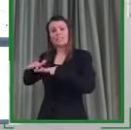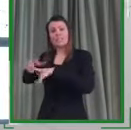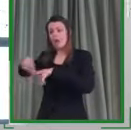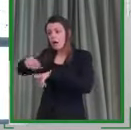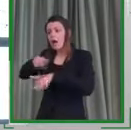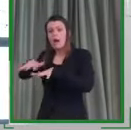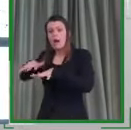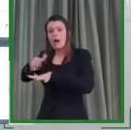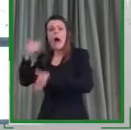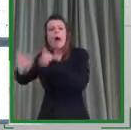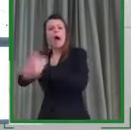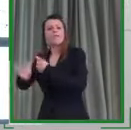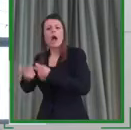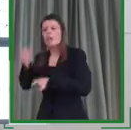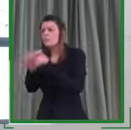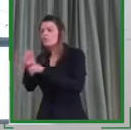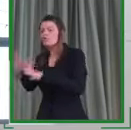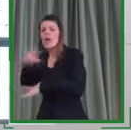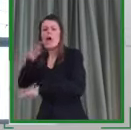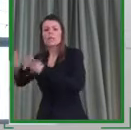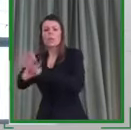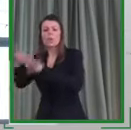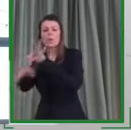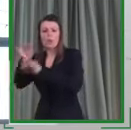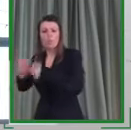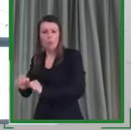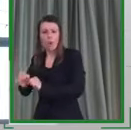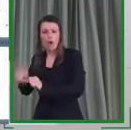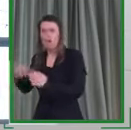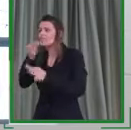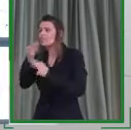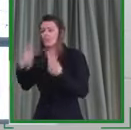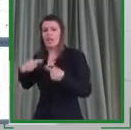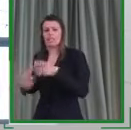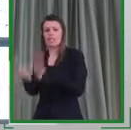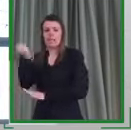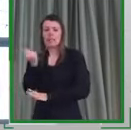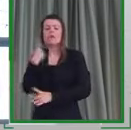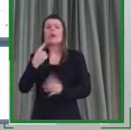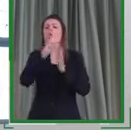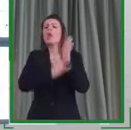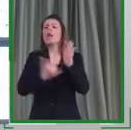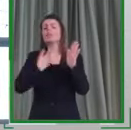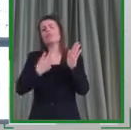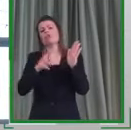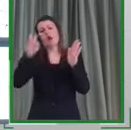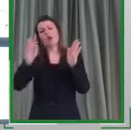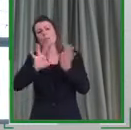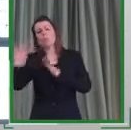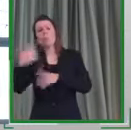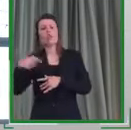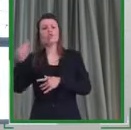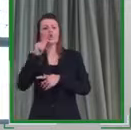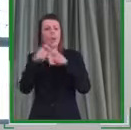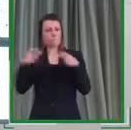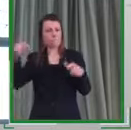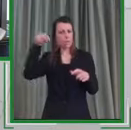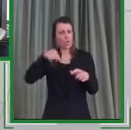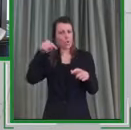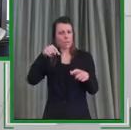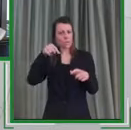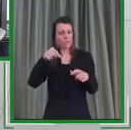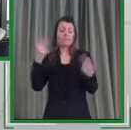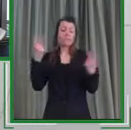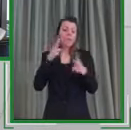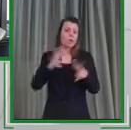vite l'ultimo tema in questa lettera è quello dei dei tamponi ovviamente è un tema centrale